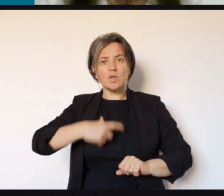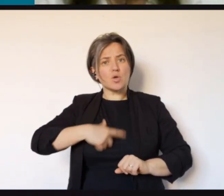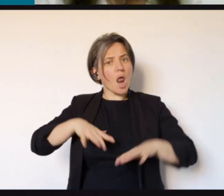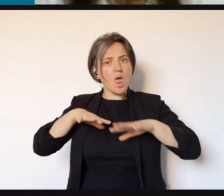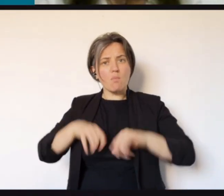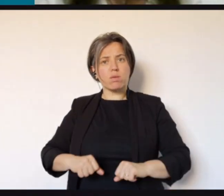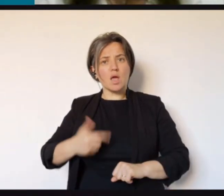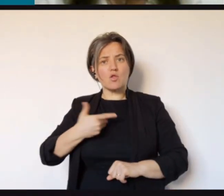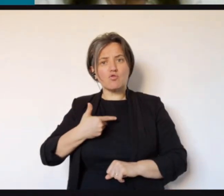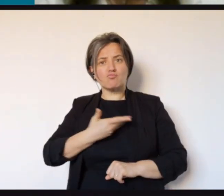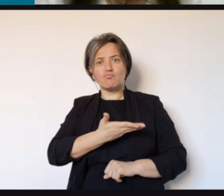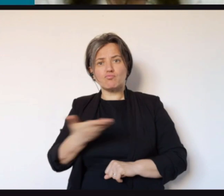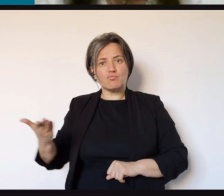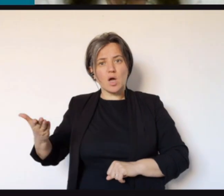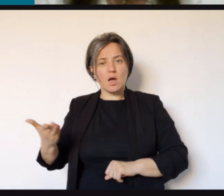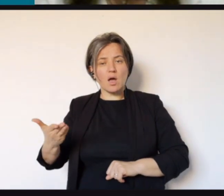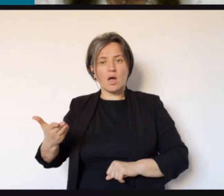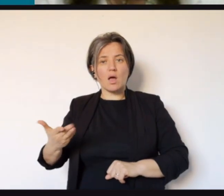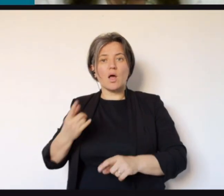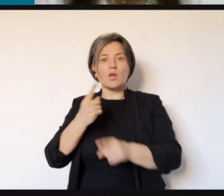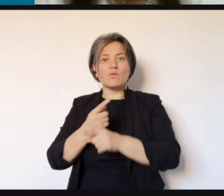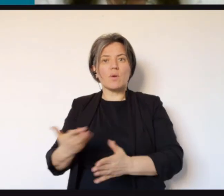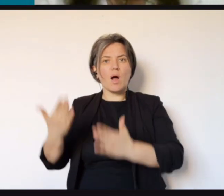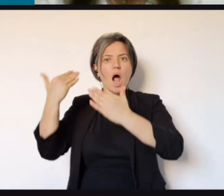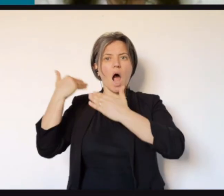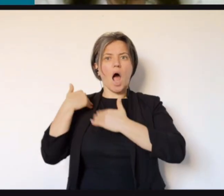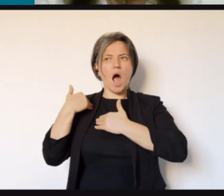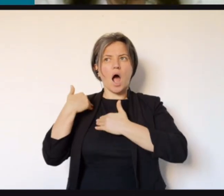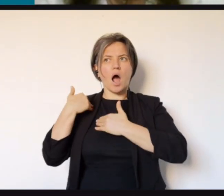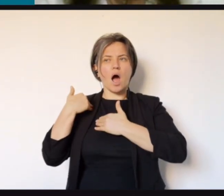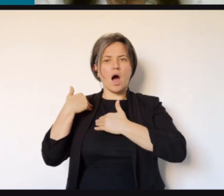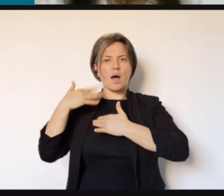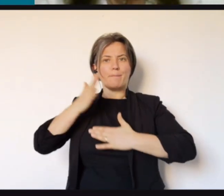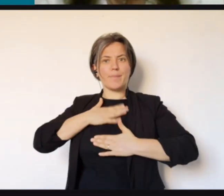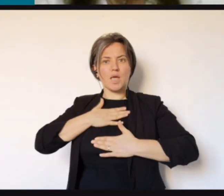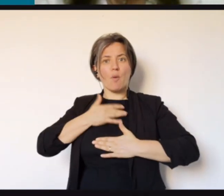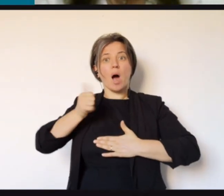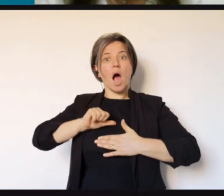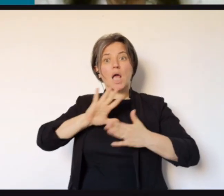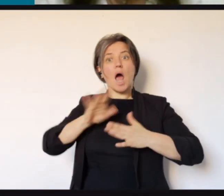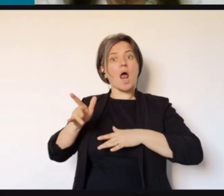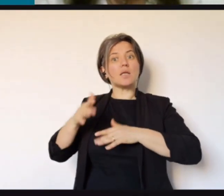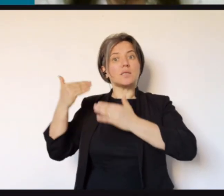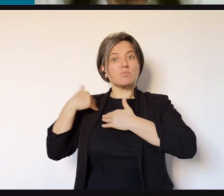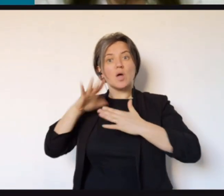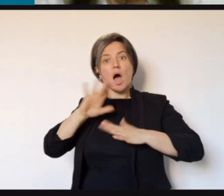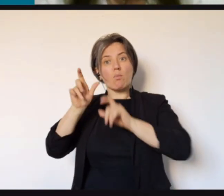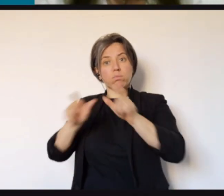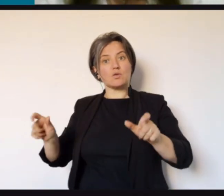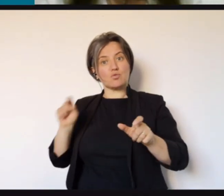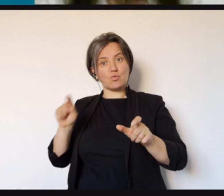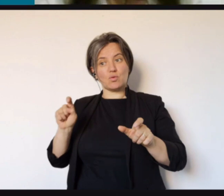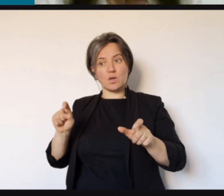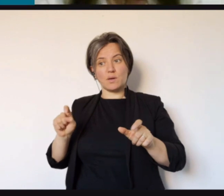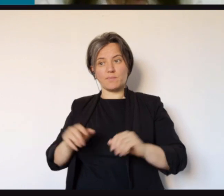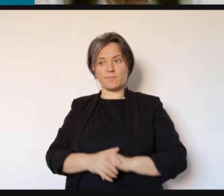personale che chiedeva di farsi carico non solo di se stessi, ma anche degli altri.